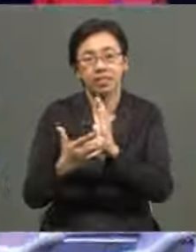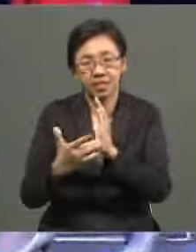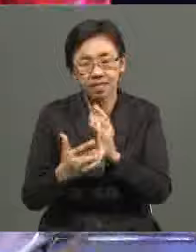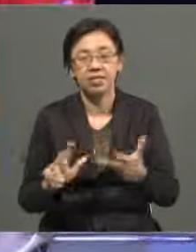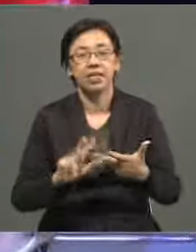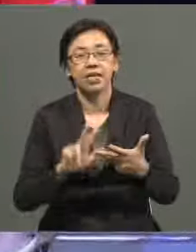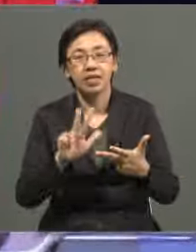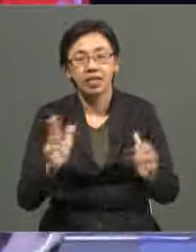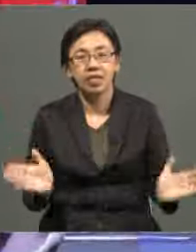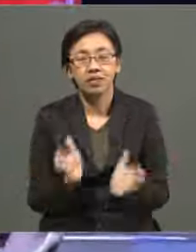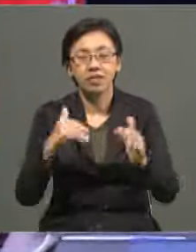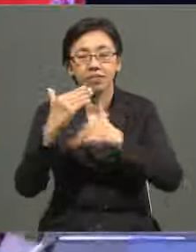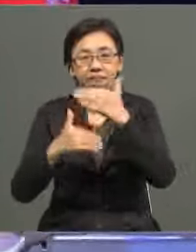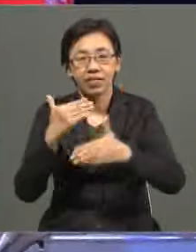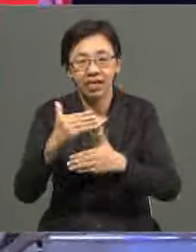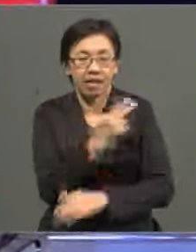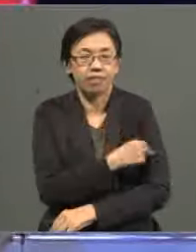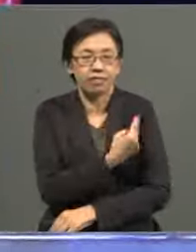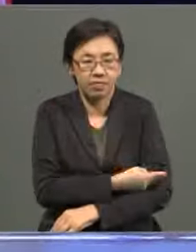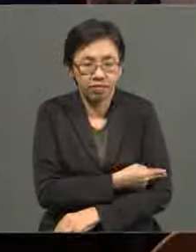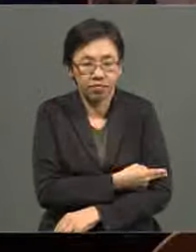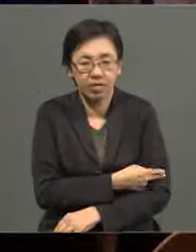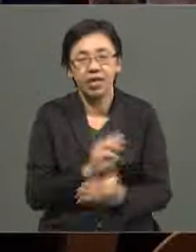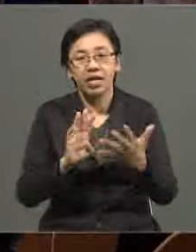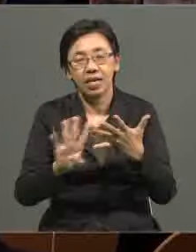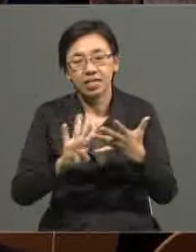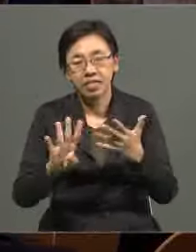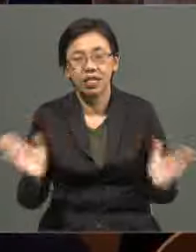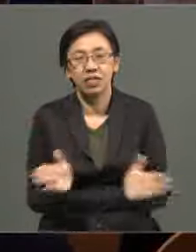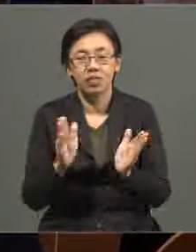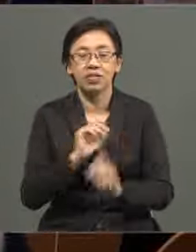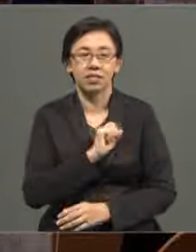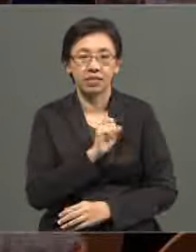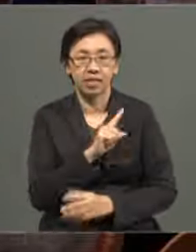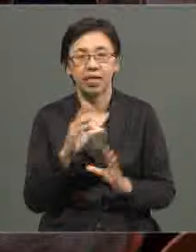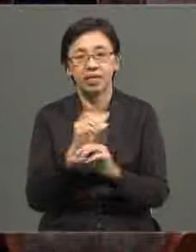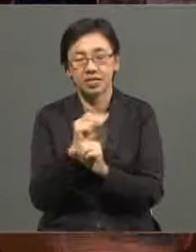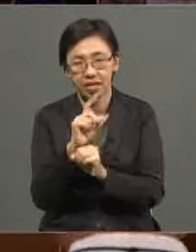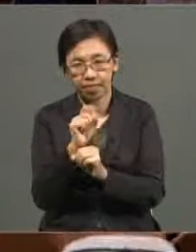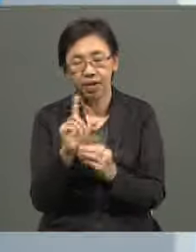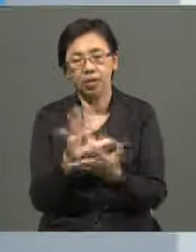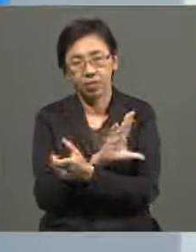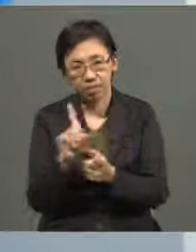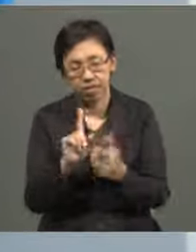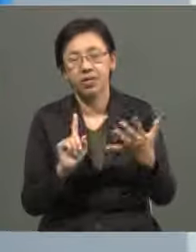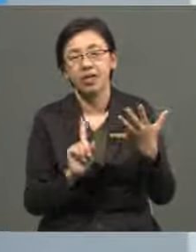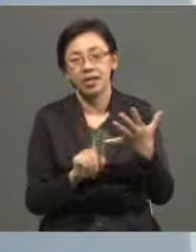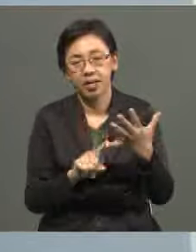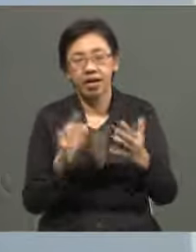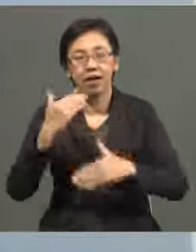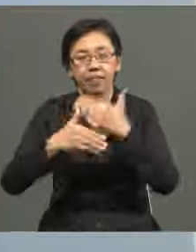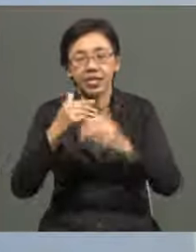ด้านการส่งเสริมและพัฒนาสาธารณสุขด้านการส่งเสริมศาสนาศิลและวัฒนธรรมด้านการส่งเสริมและพัฒนาก